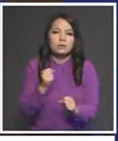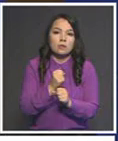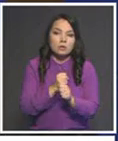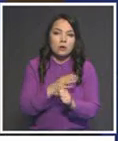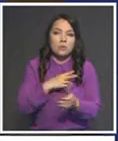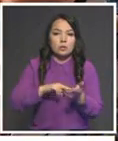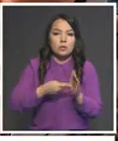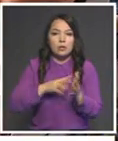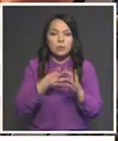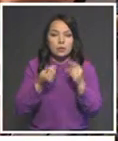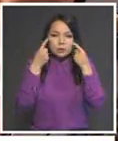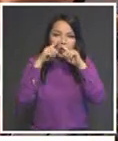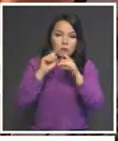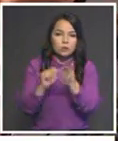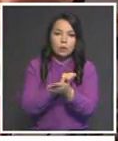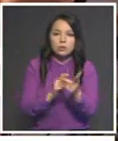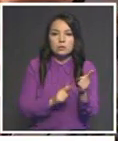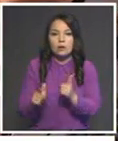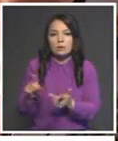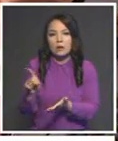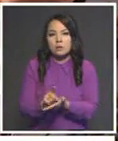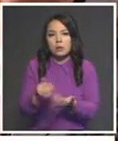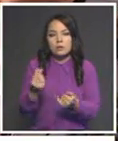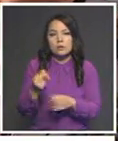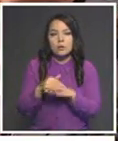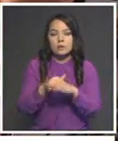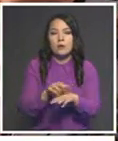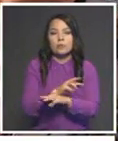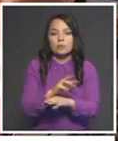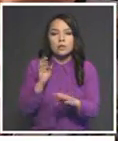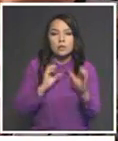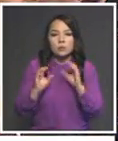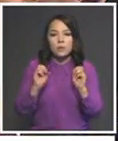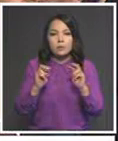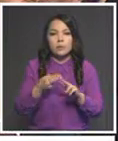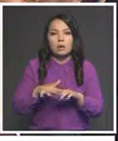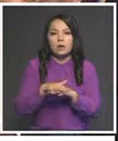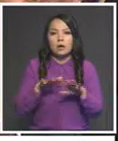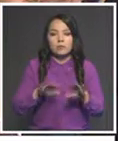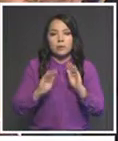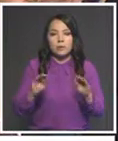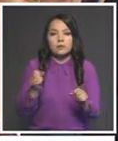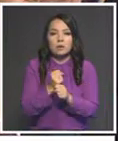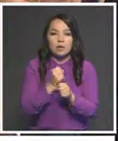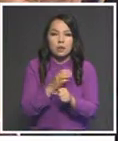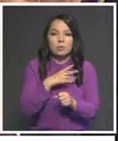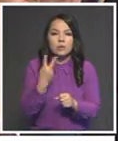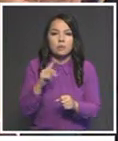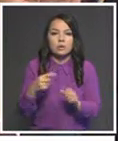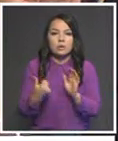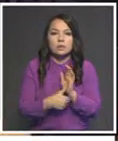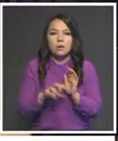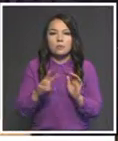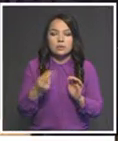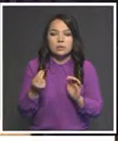мен техникалық құжаттар жасалады. Сондай қаржы институты Павлодар қаласын жарықтандыру үшін 2,16 миллиард теңге несие